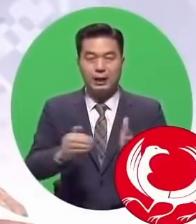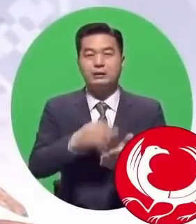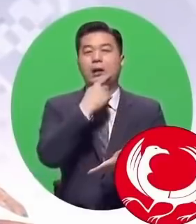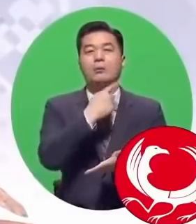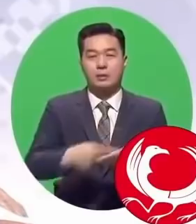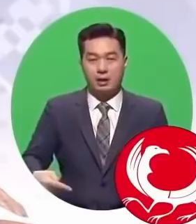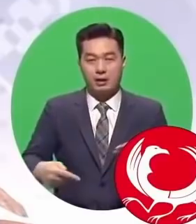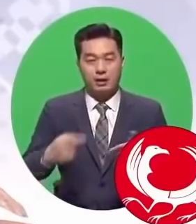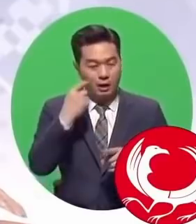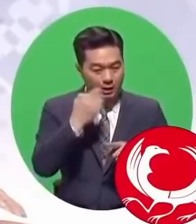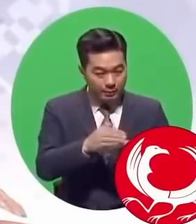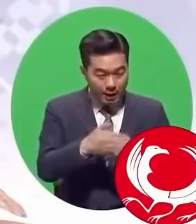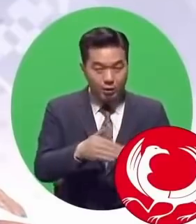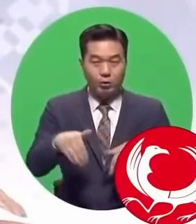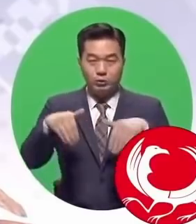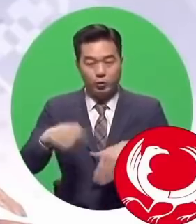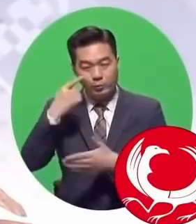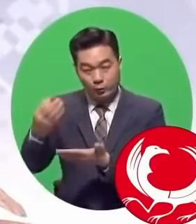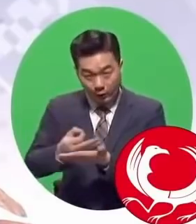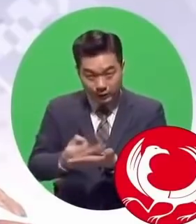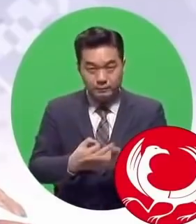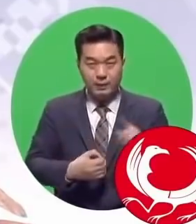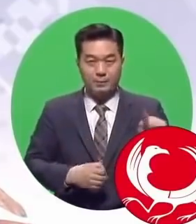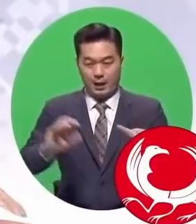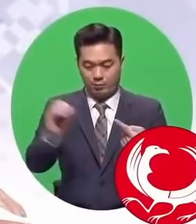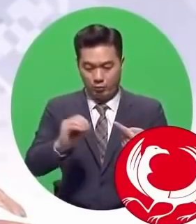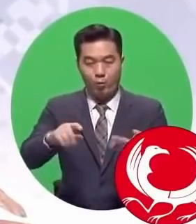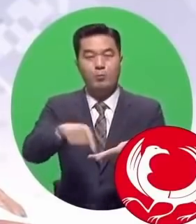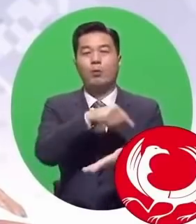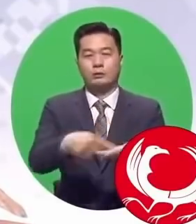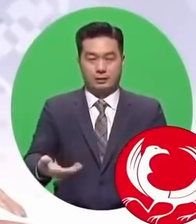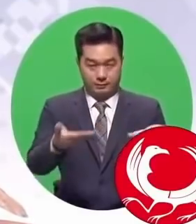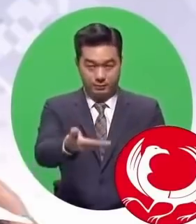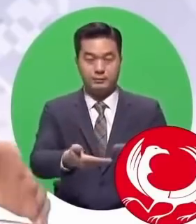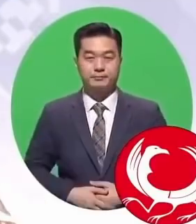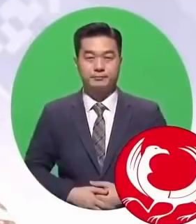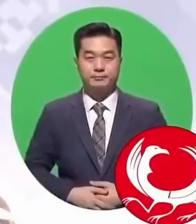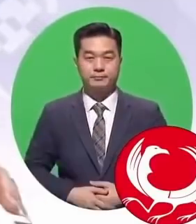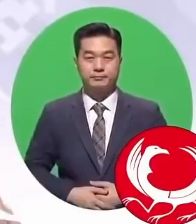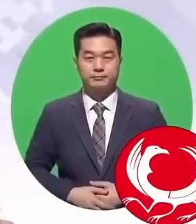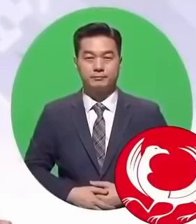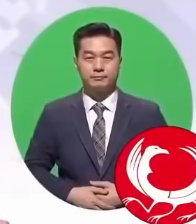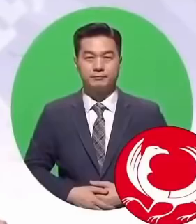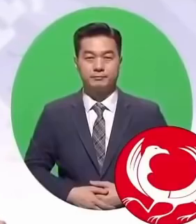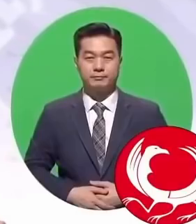피해 임대료 종업원 월급 100% 보상해 드리겠습니다.